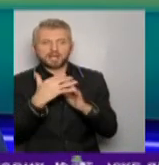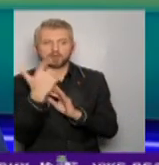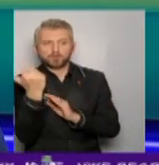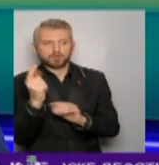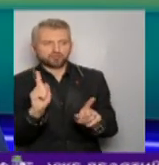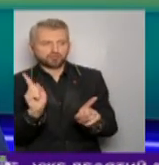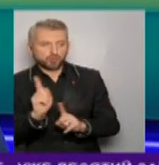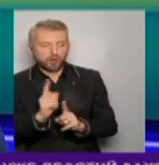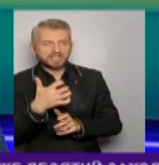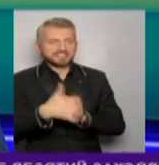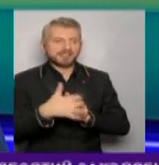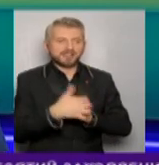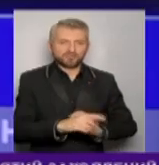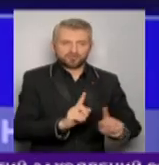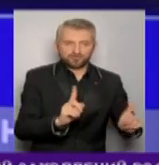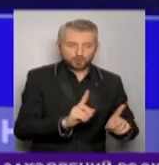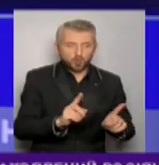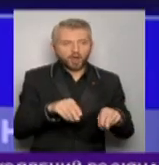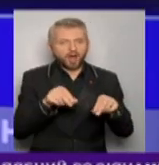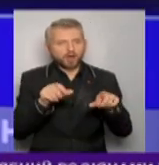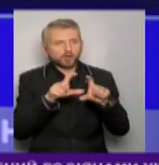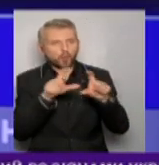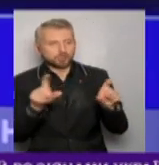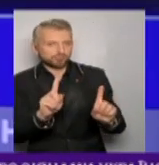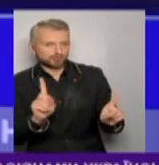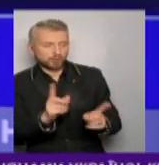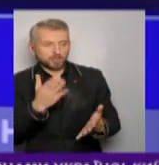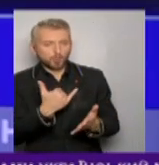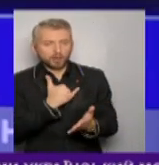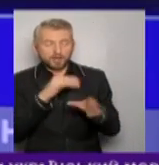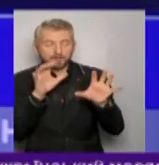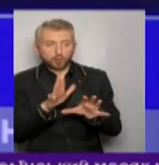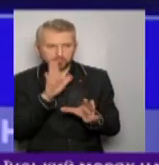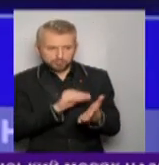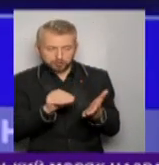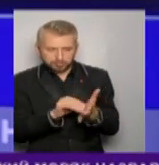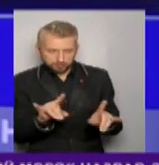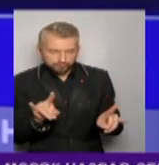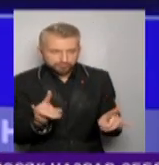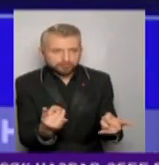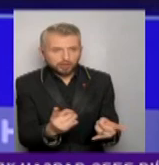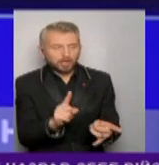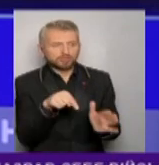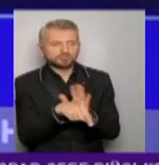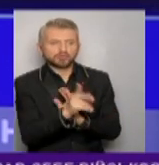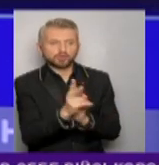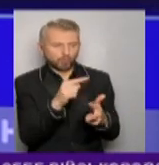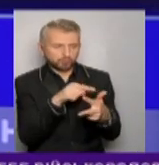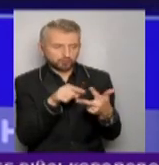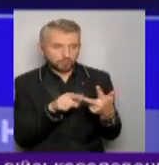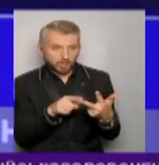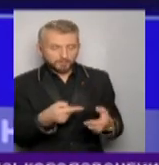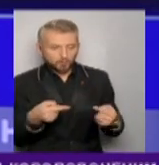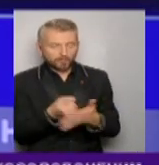таке середнє, що таке агрохолдинг. Тому що якщо в нас чітко в законах буде прописано, що це за суб'єкти, то відповідно до